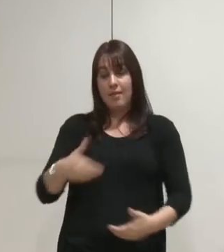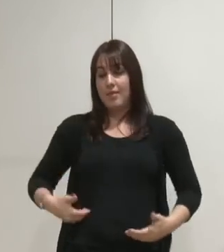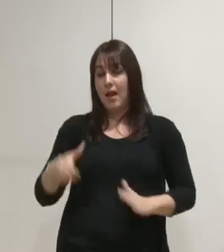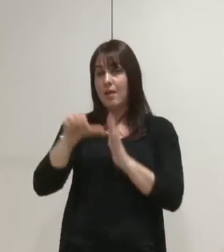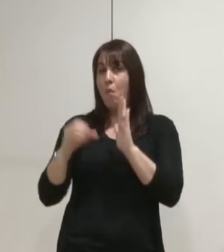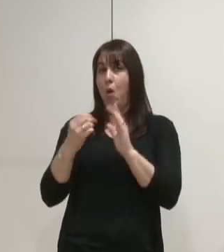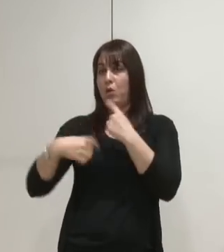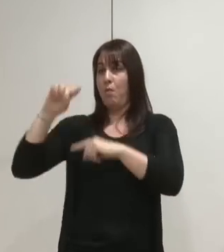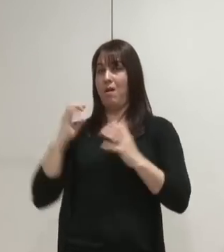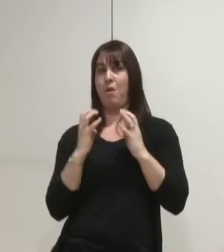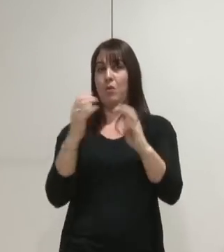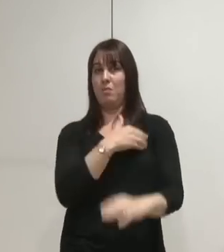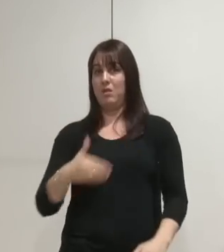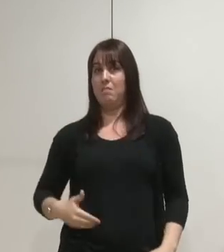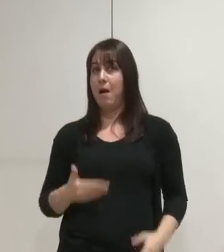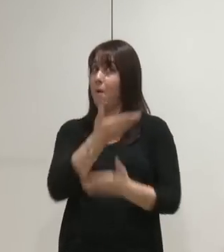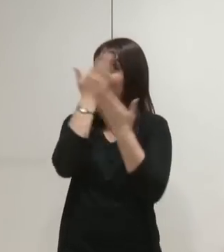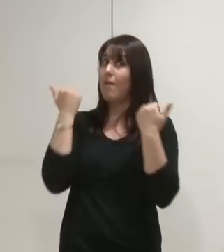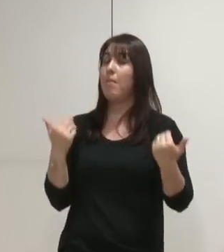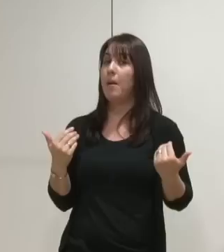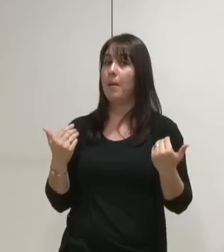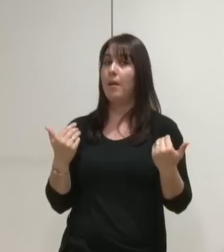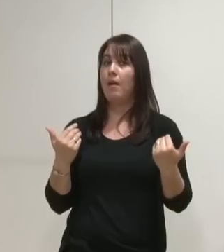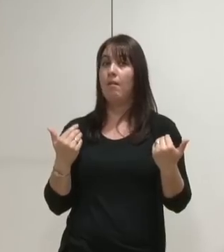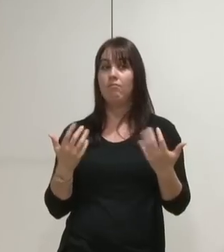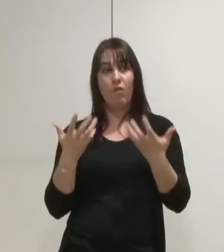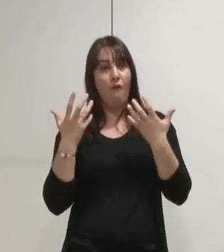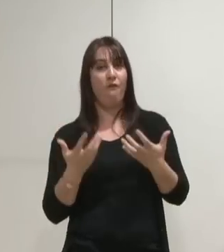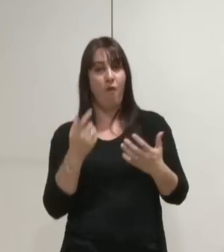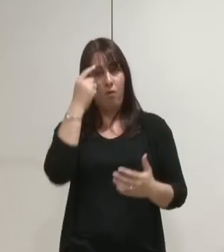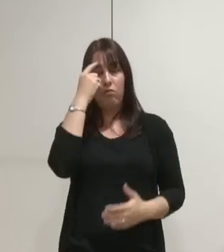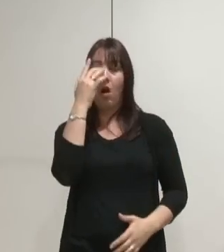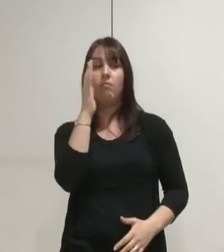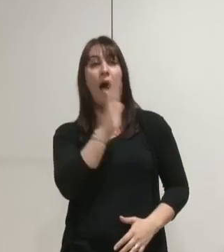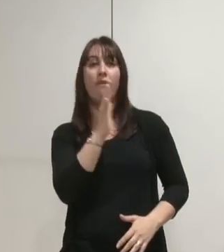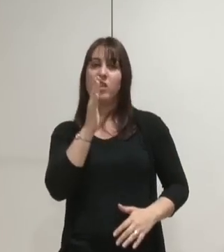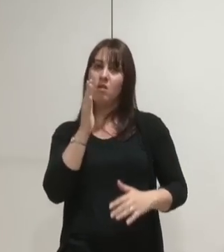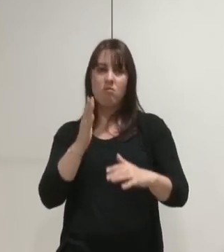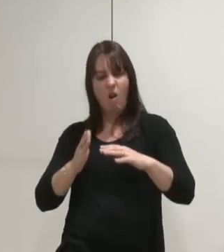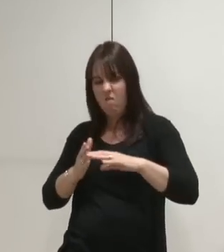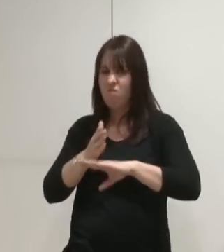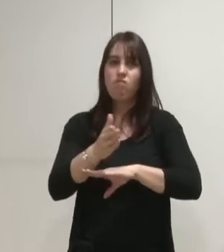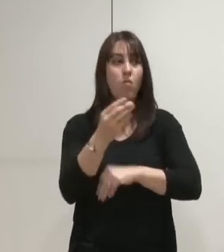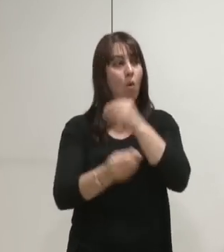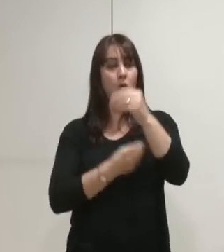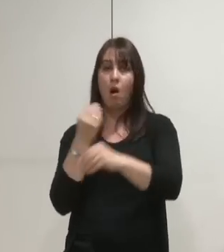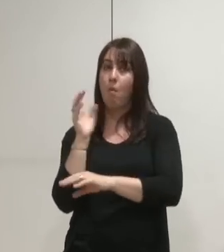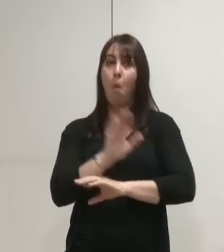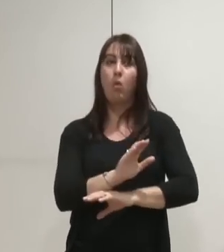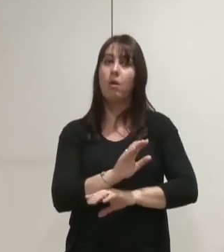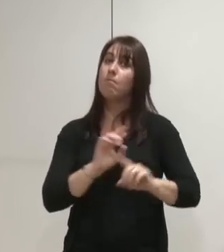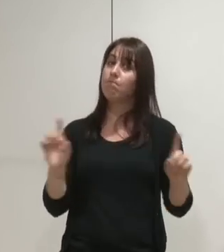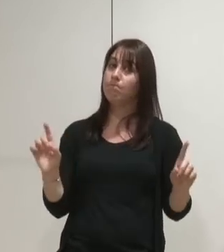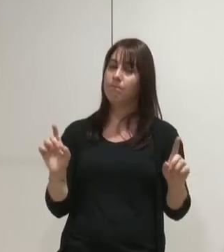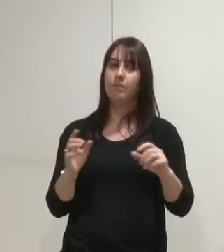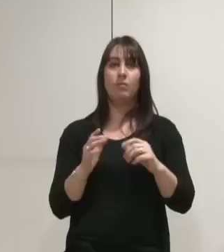d'octobre la possibilité d'aller au-delà de cet avis et éventuellement d'aller à l'encontre de celui-ci le